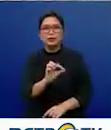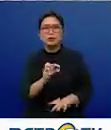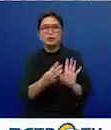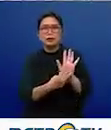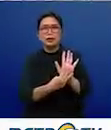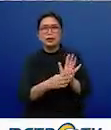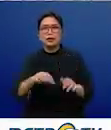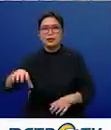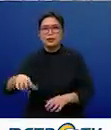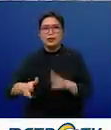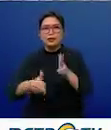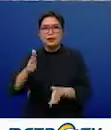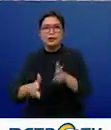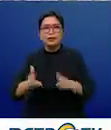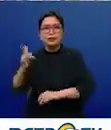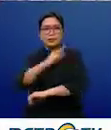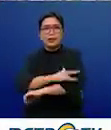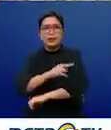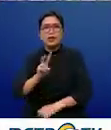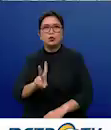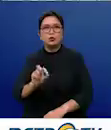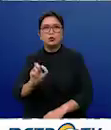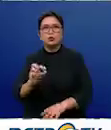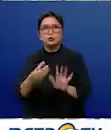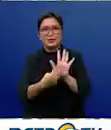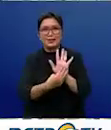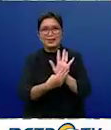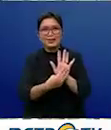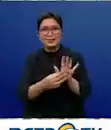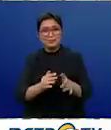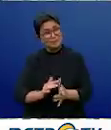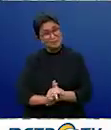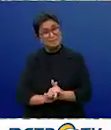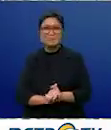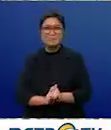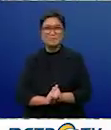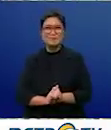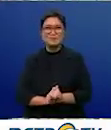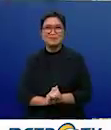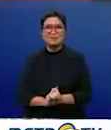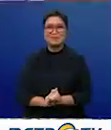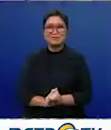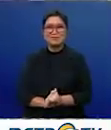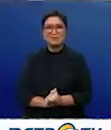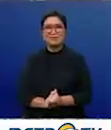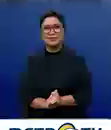hanya 200 meter saja. Dari Jakarta, Minanti Rohanta, Arif Firmansyah, Metro TV.